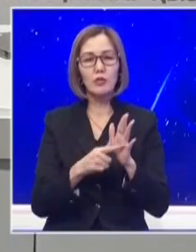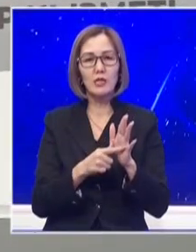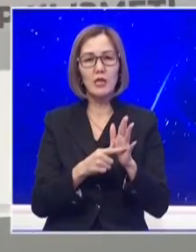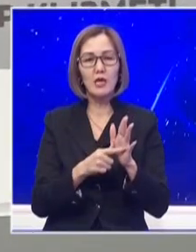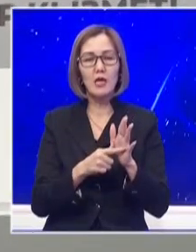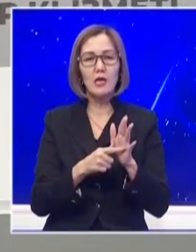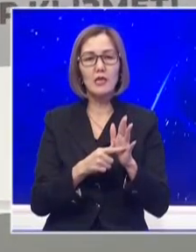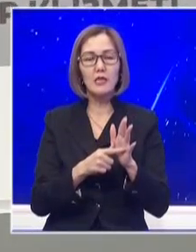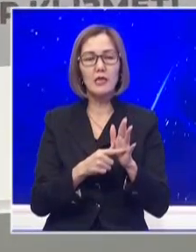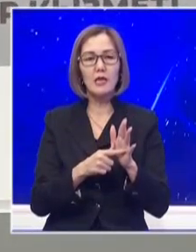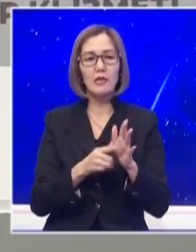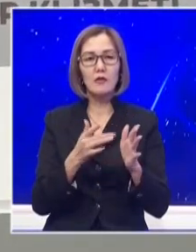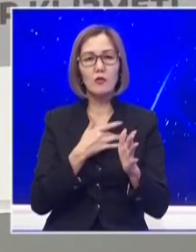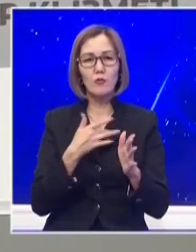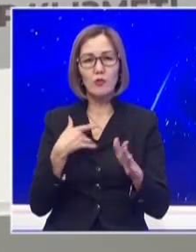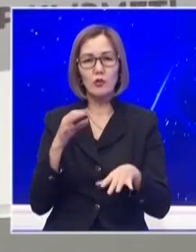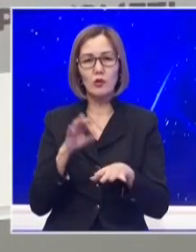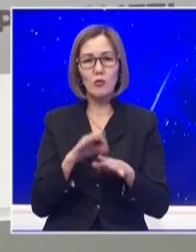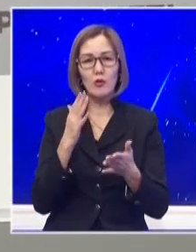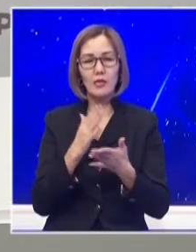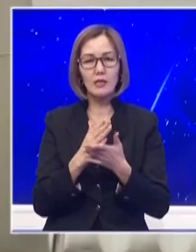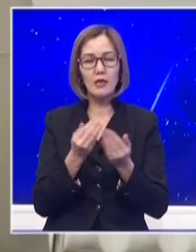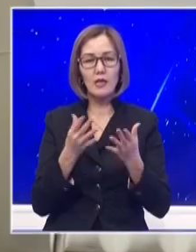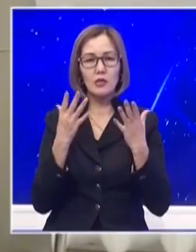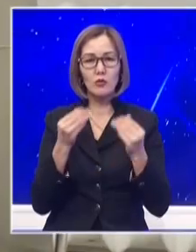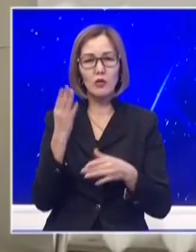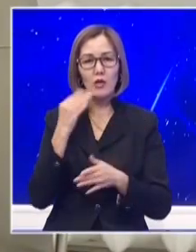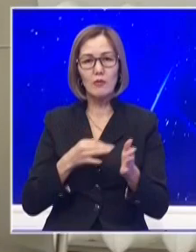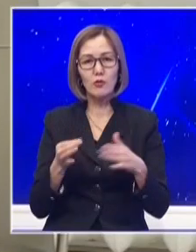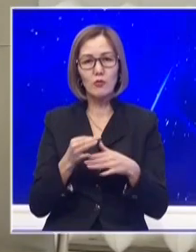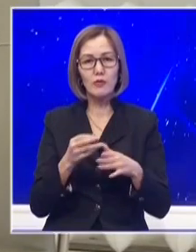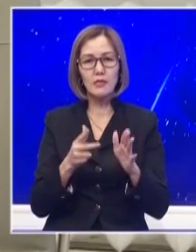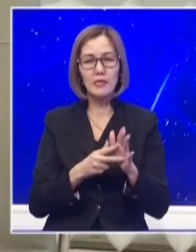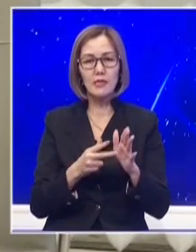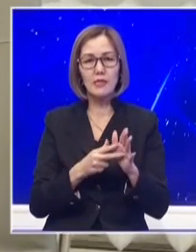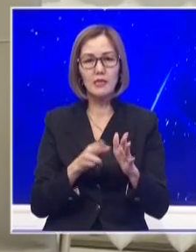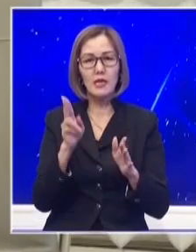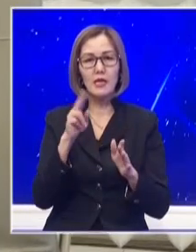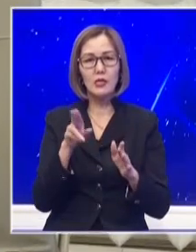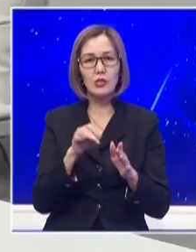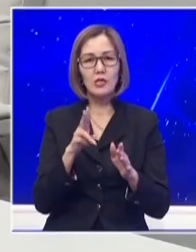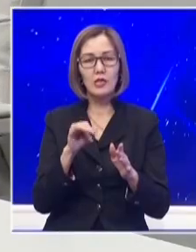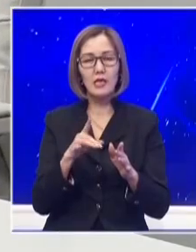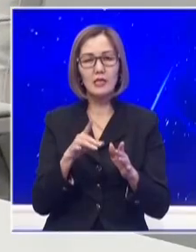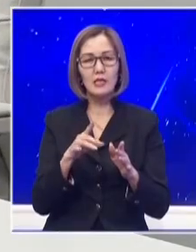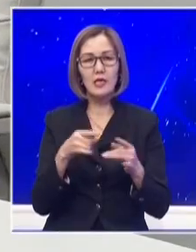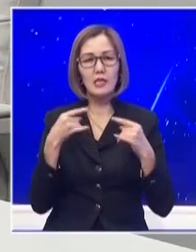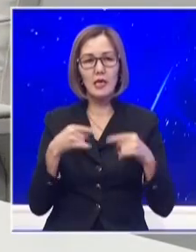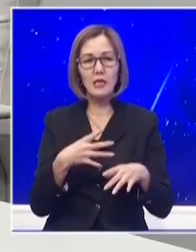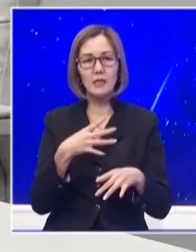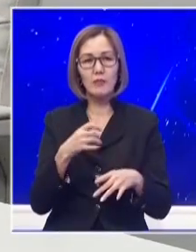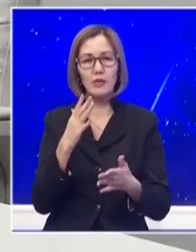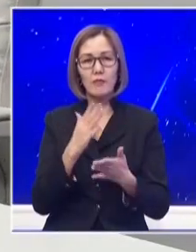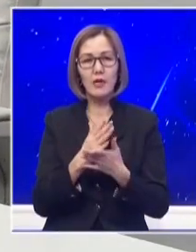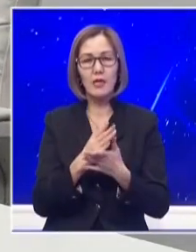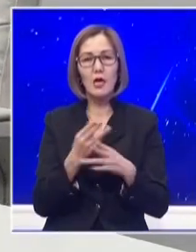177 науқас оң нәтижесі анықталыпты. Қазіргі уақытта Алматы облысында 8 джин эксперт аппараты жұмыс істейді.